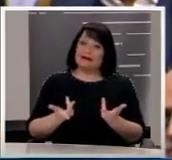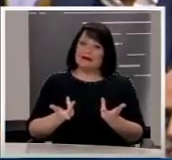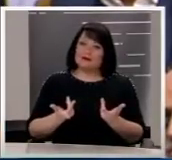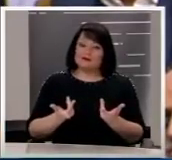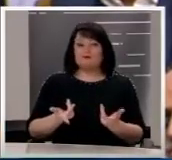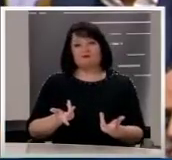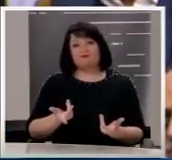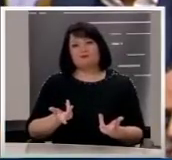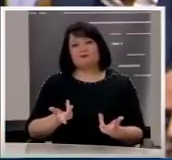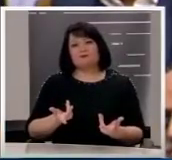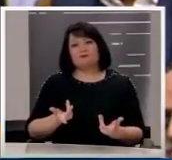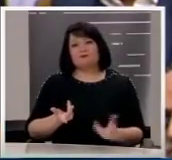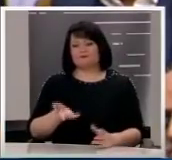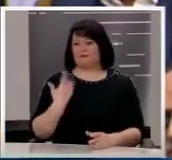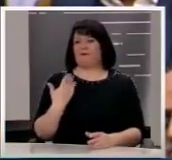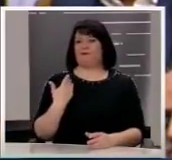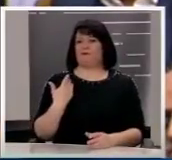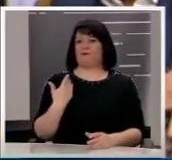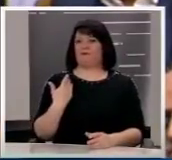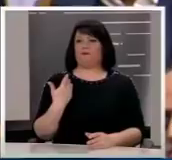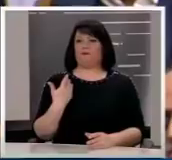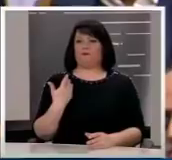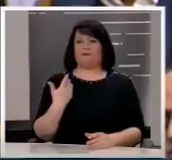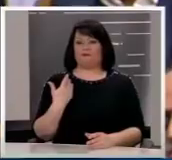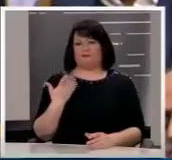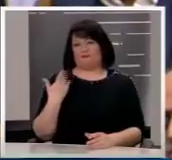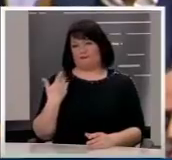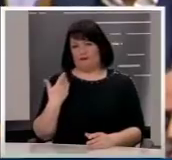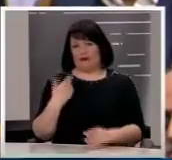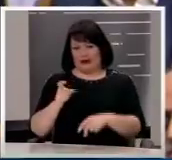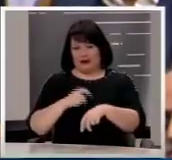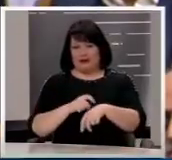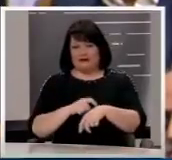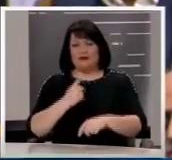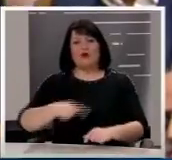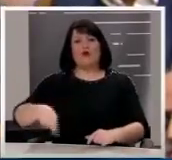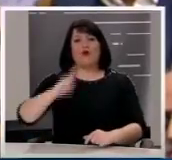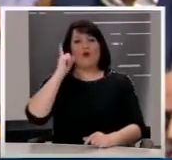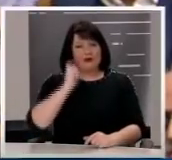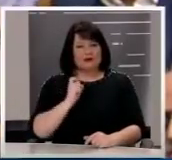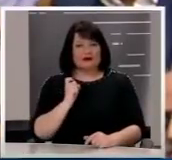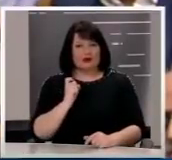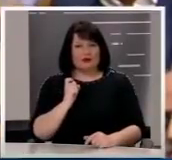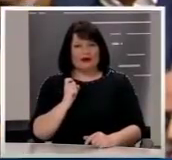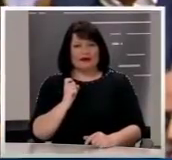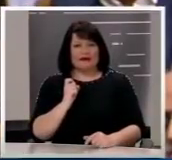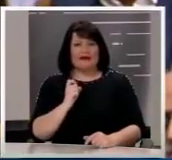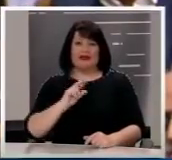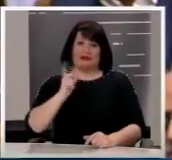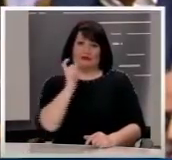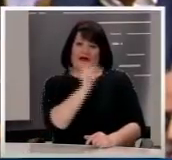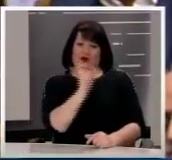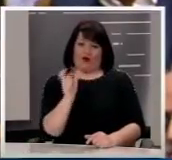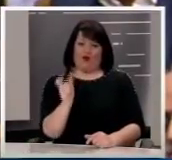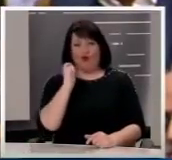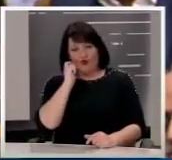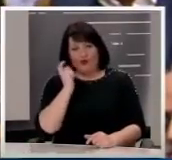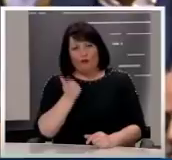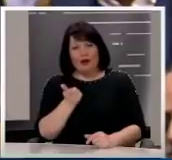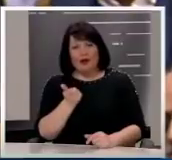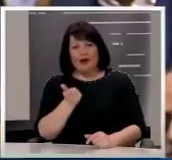οποίο μέχρι τούδε και μέχρι εκείνη τη στιγμή όλοι γνωρίζαμε, δηλαδή σύνθετη ονομασία,